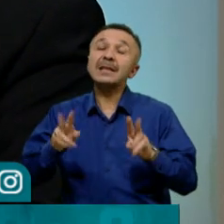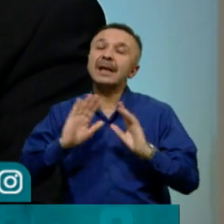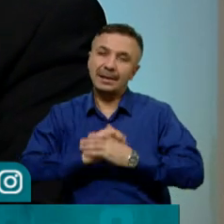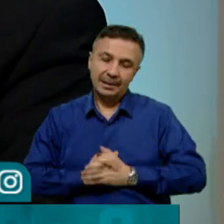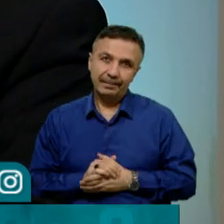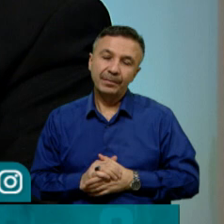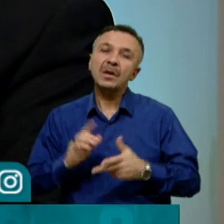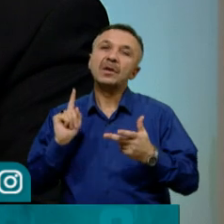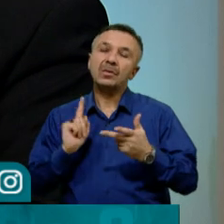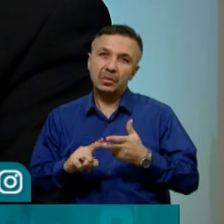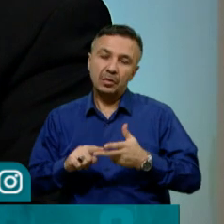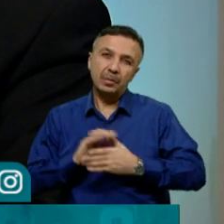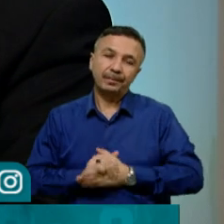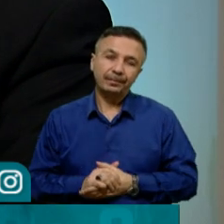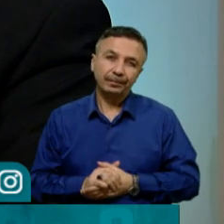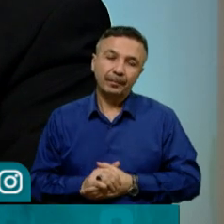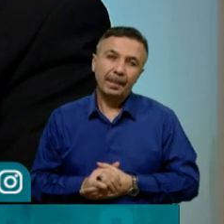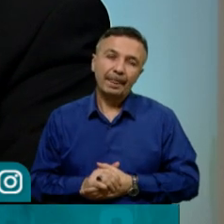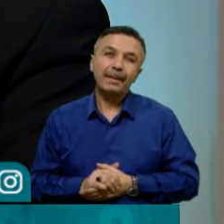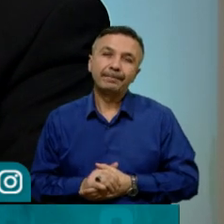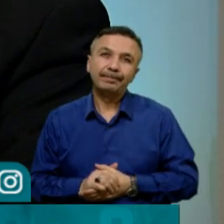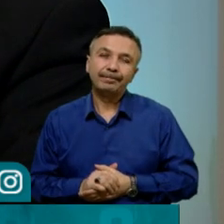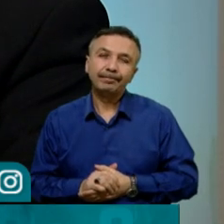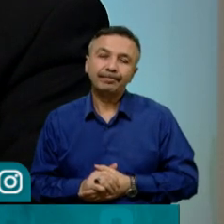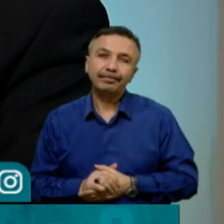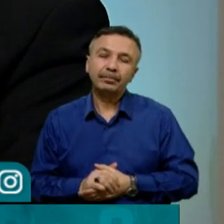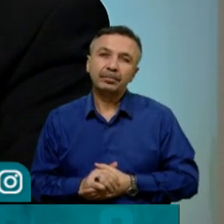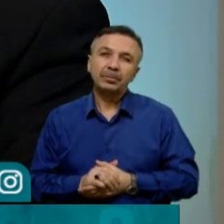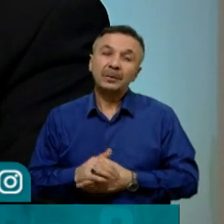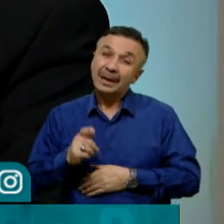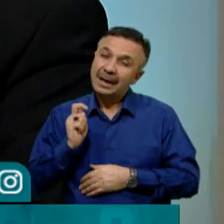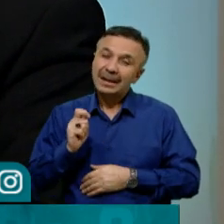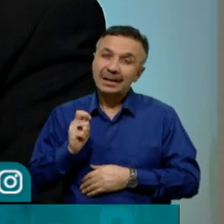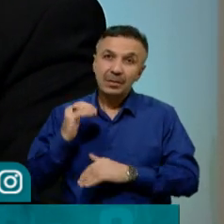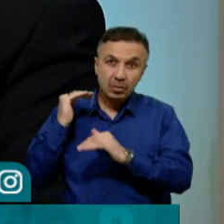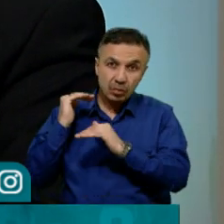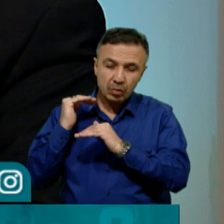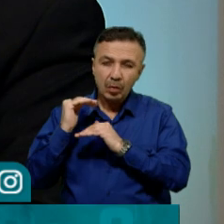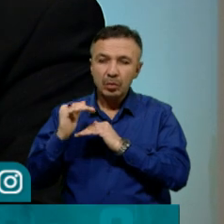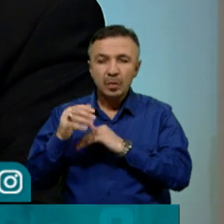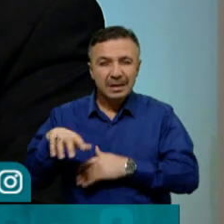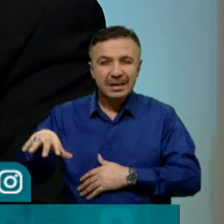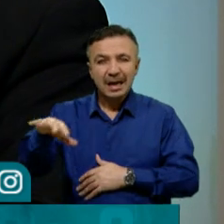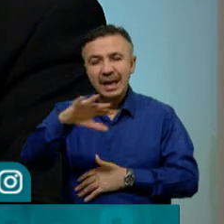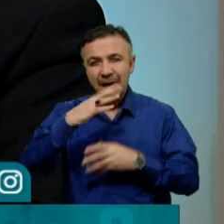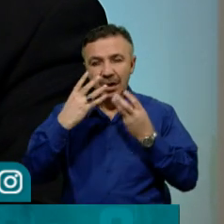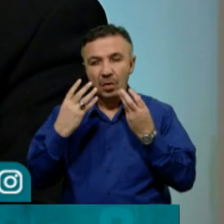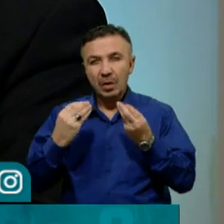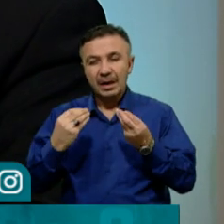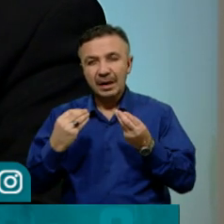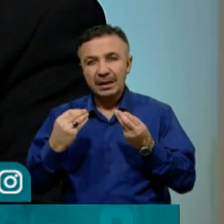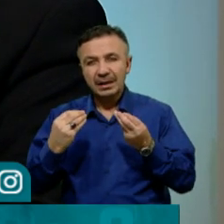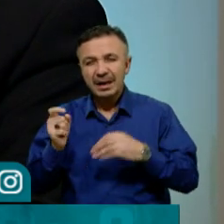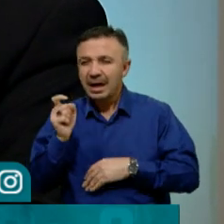iki üçüncüsü odaya Esasen toplumun genel olarak düşmüş olduğu bir